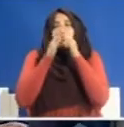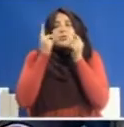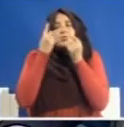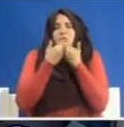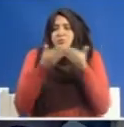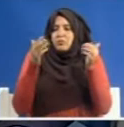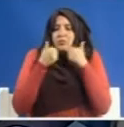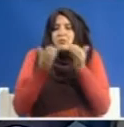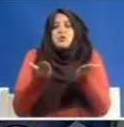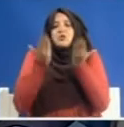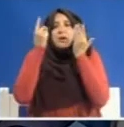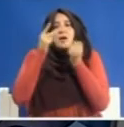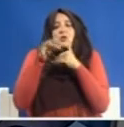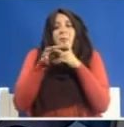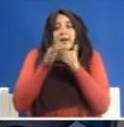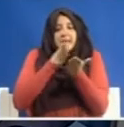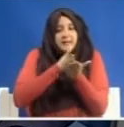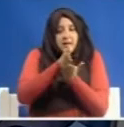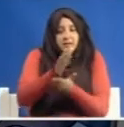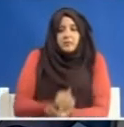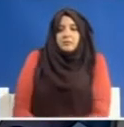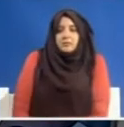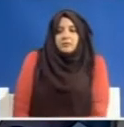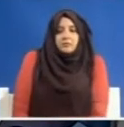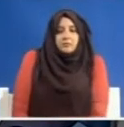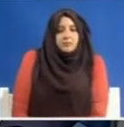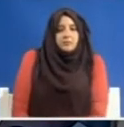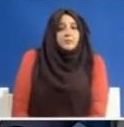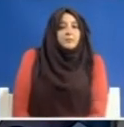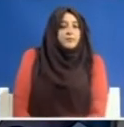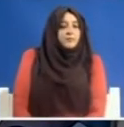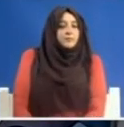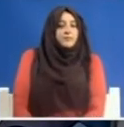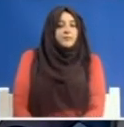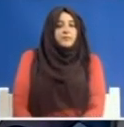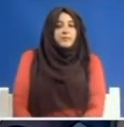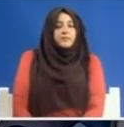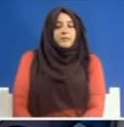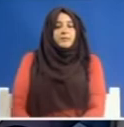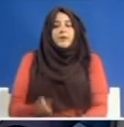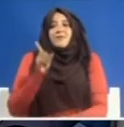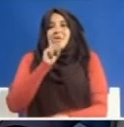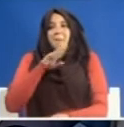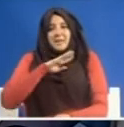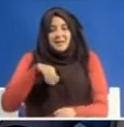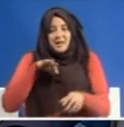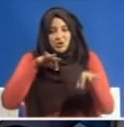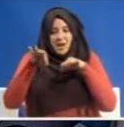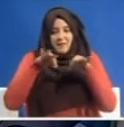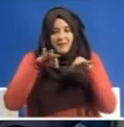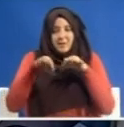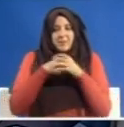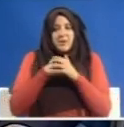عليها الهدايه. بارك الله فيك. شكرا جزيلا فضيله الشيخ سعيد. امت الله من شلف. سؤالها الاول،